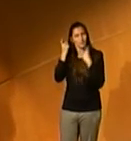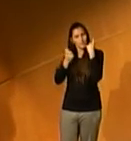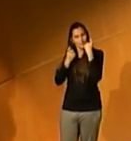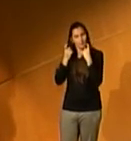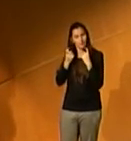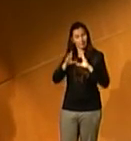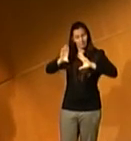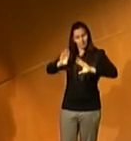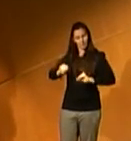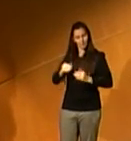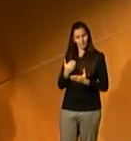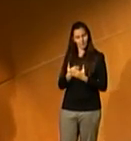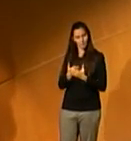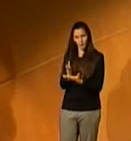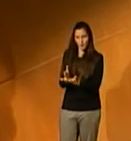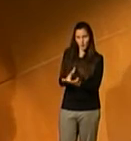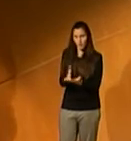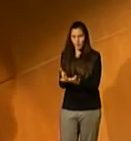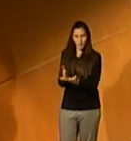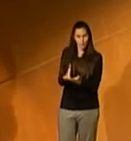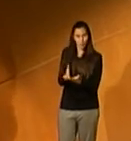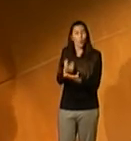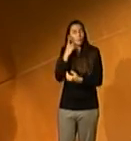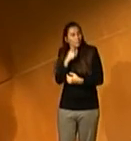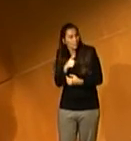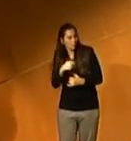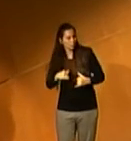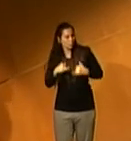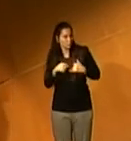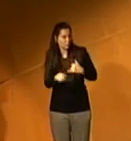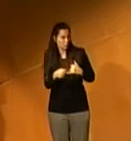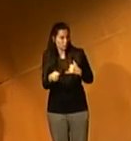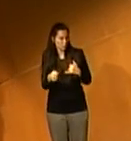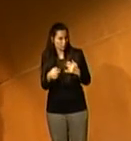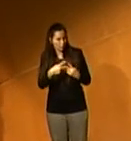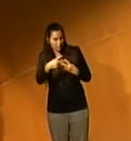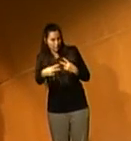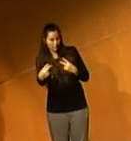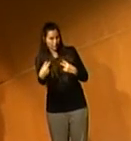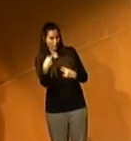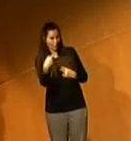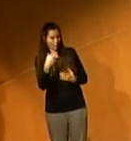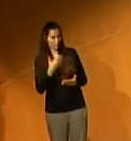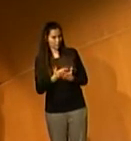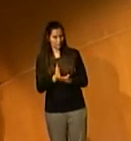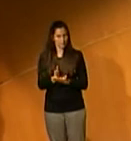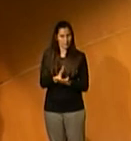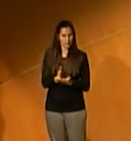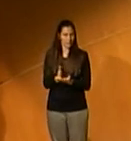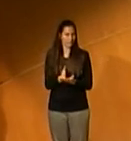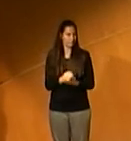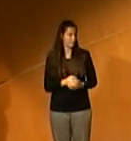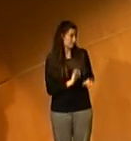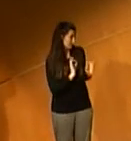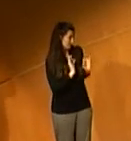pouvoir occuper cette place oui. pour les jeunes, hein, je veux dire. De pouvoir, Oui, on